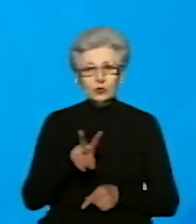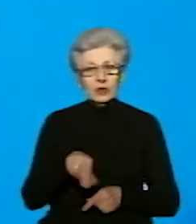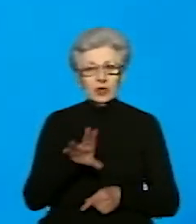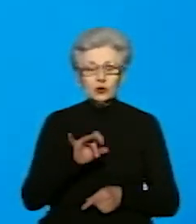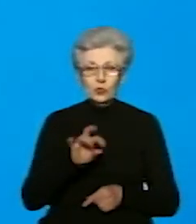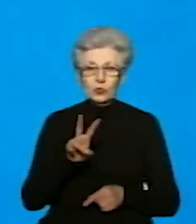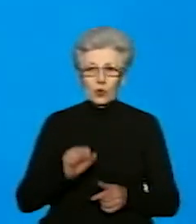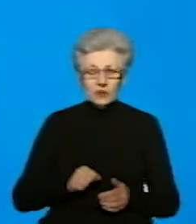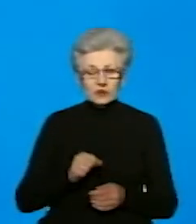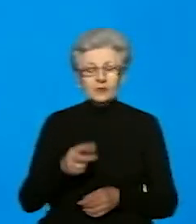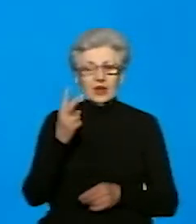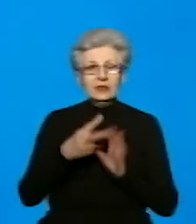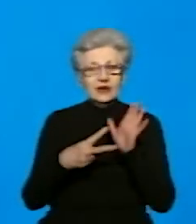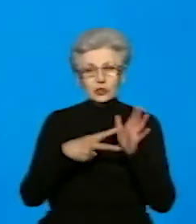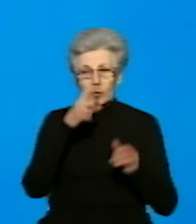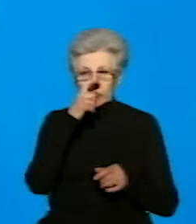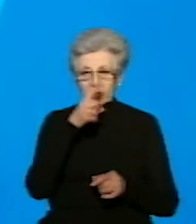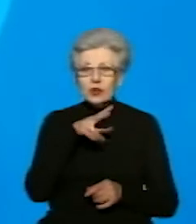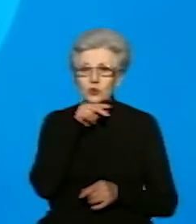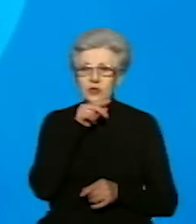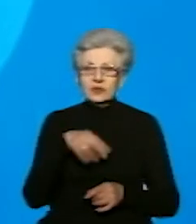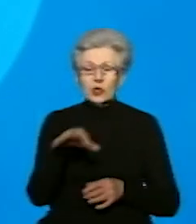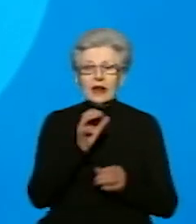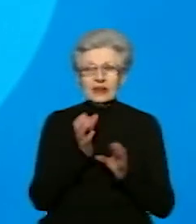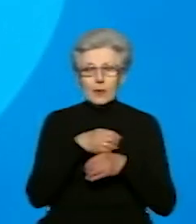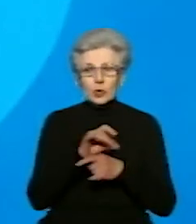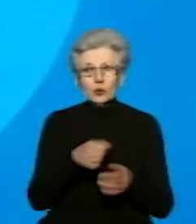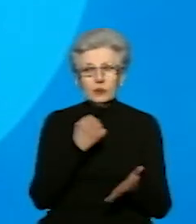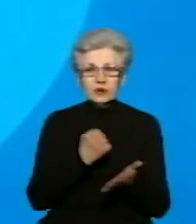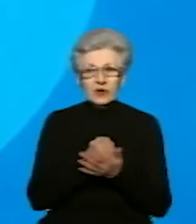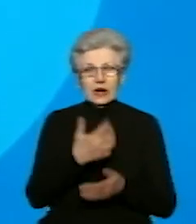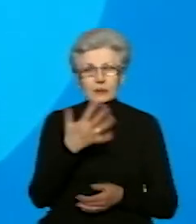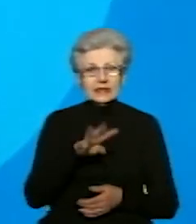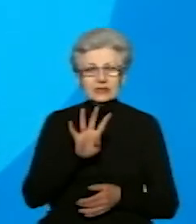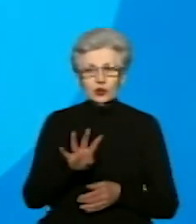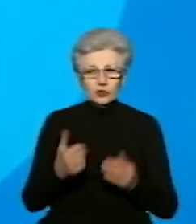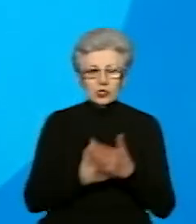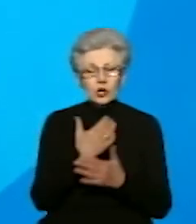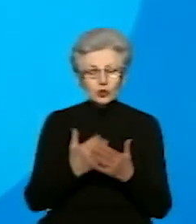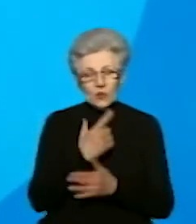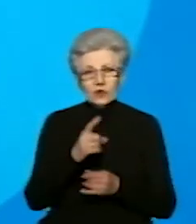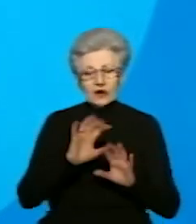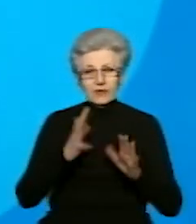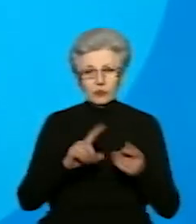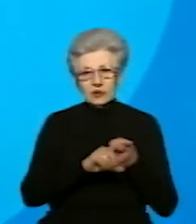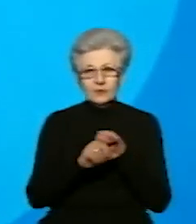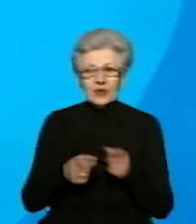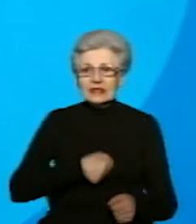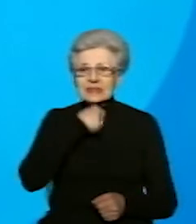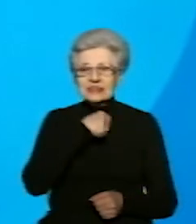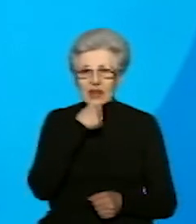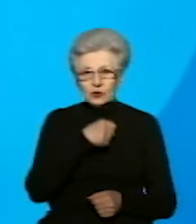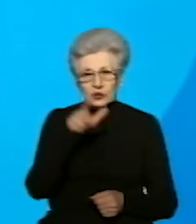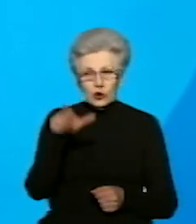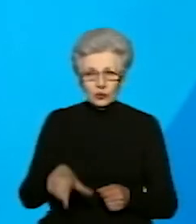Дубровіна. 27 квітня у Чернівецькій області лабораторно підтвердили 54 нових випадки інфікування. Найстаршому хворому 80